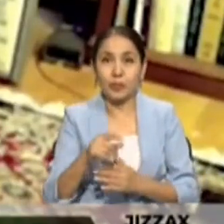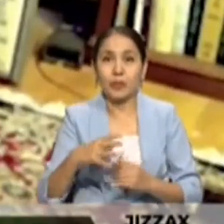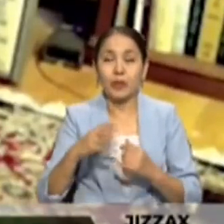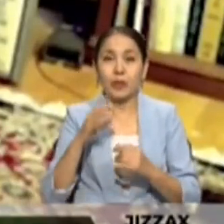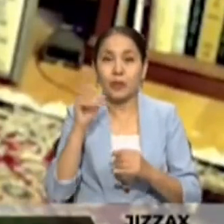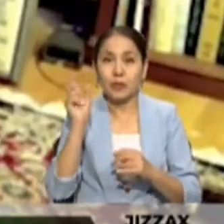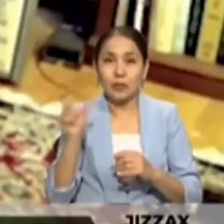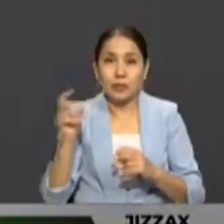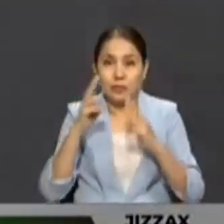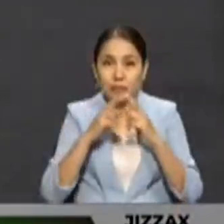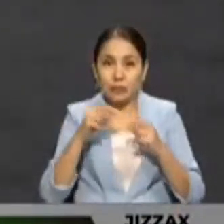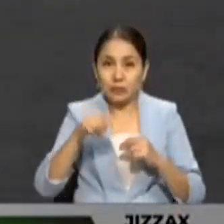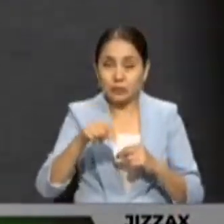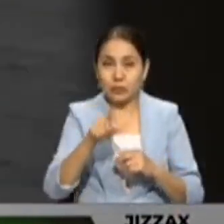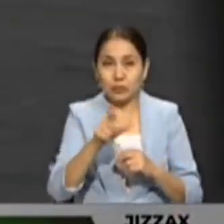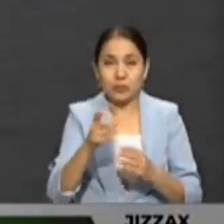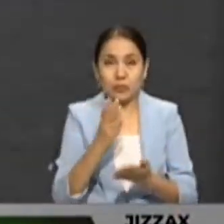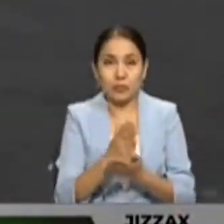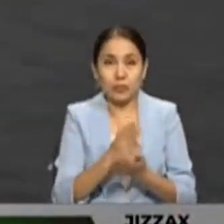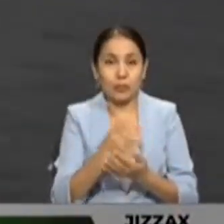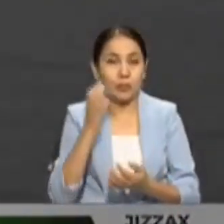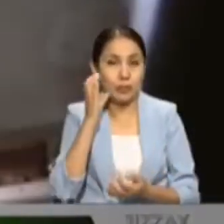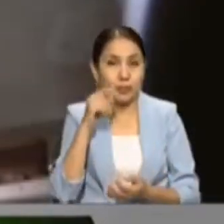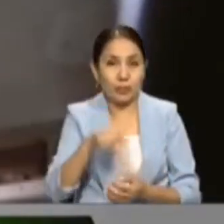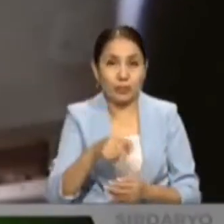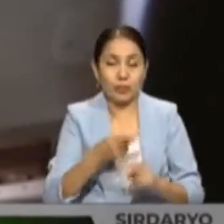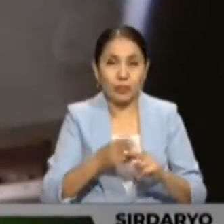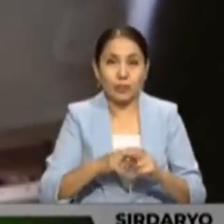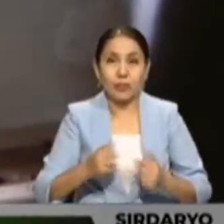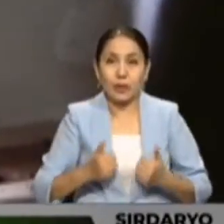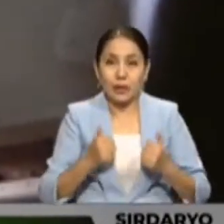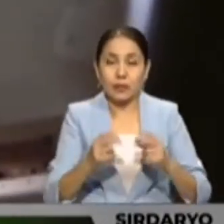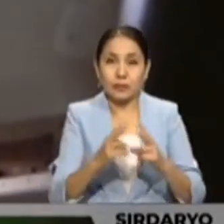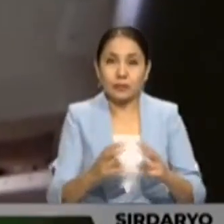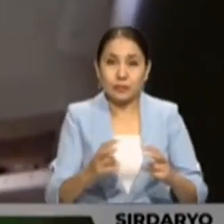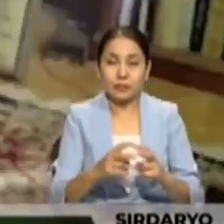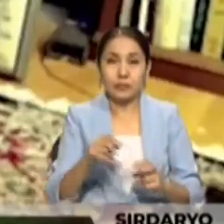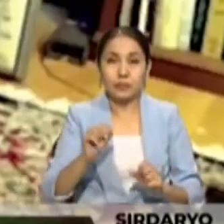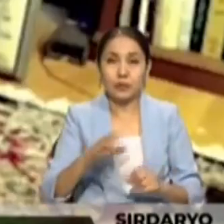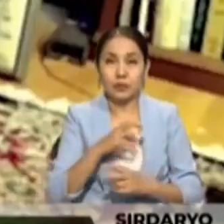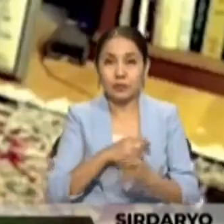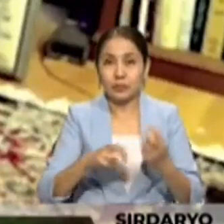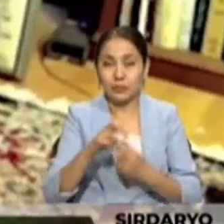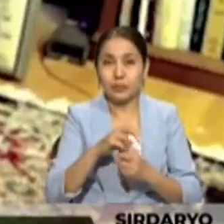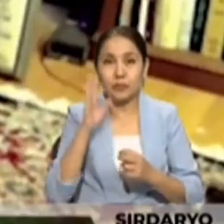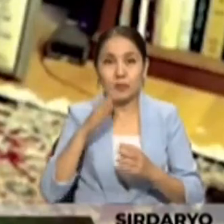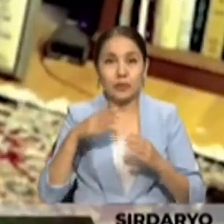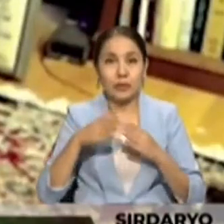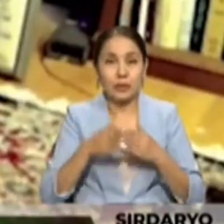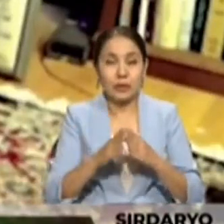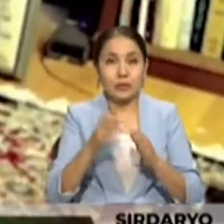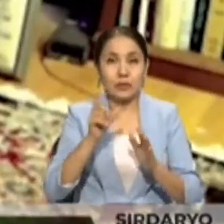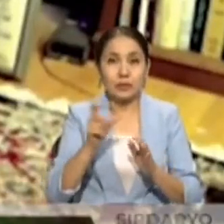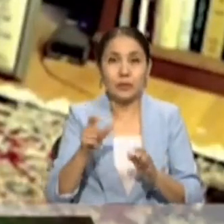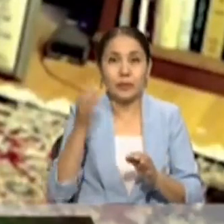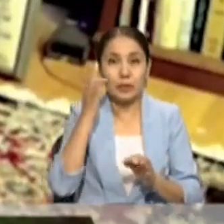Anri Narjoli odamlarga shu yerda ekanliklarini bildirish uchun shunday harakat qilayotgan bo'lishi mumkin dedi dengiz tadqiqotchisi David